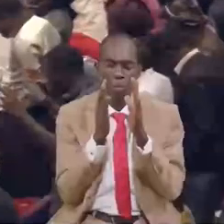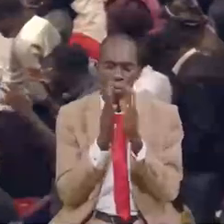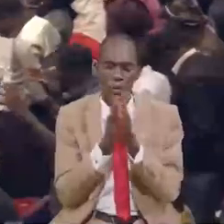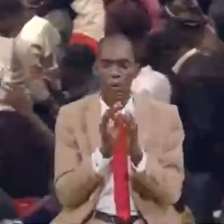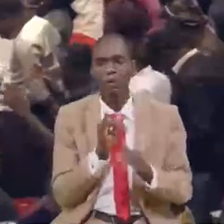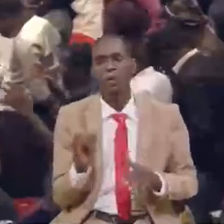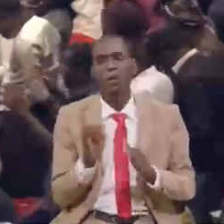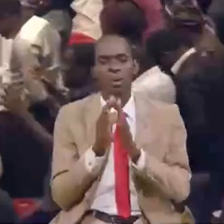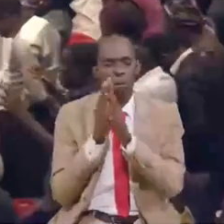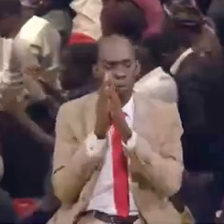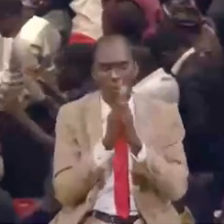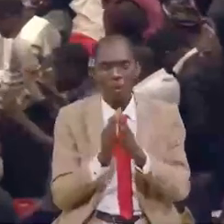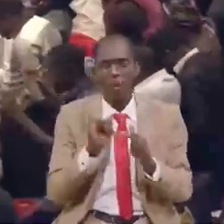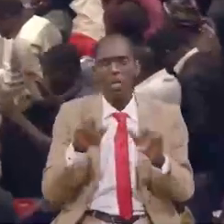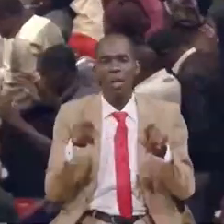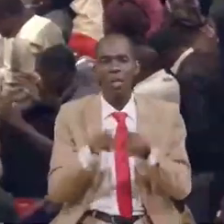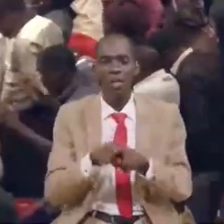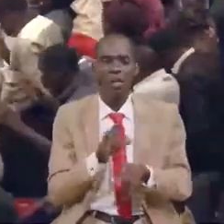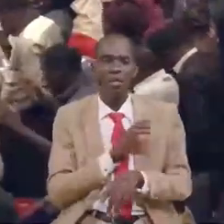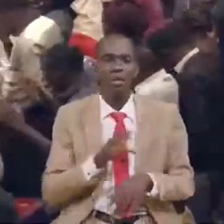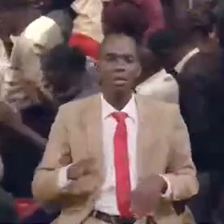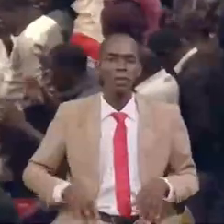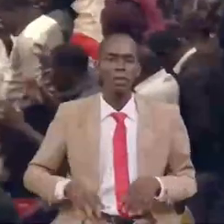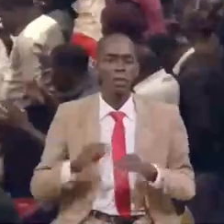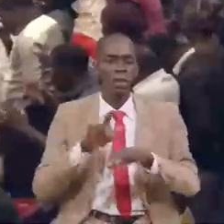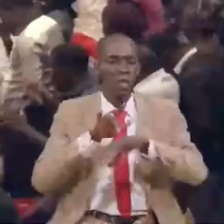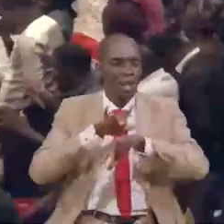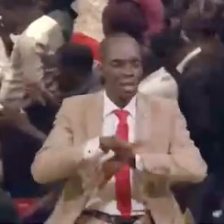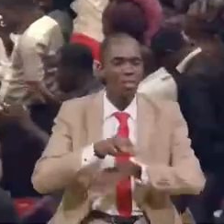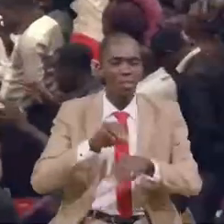modèle de la prière. Priez comme Christ.